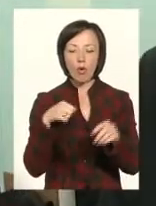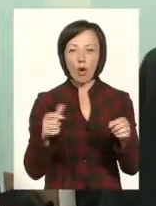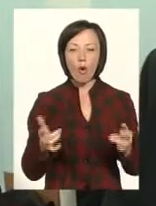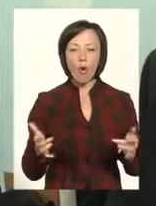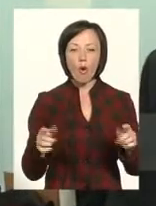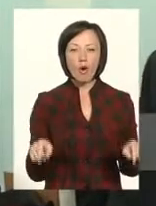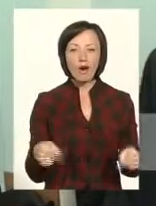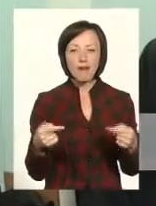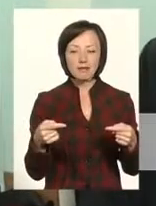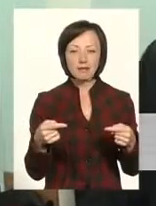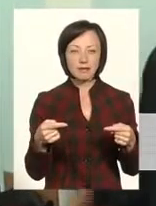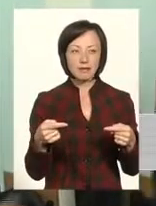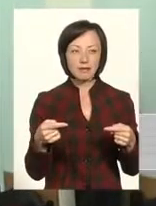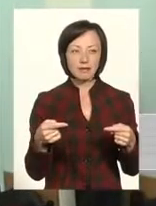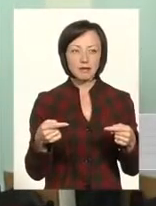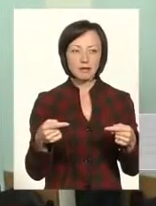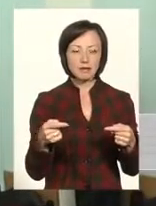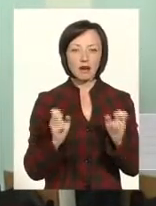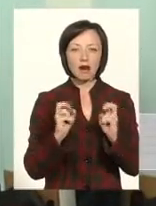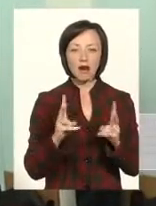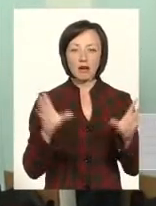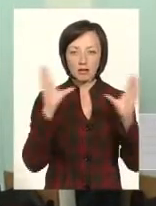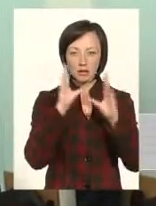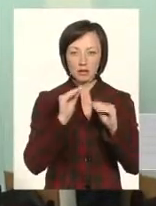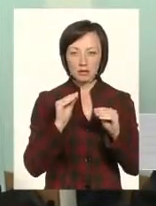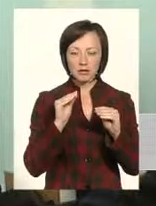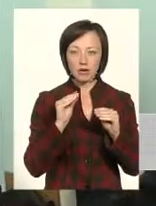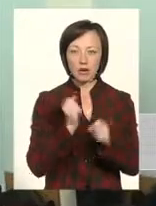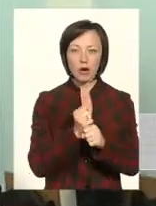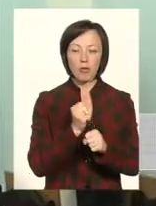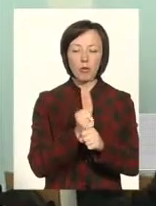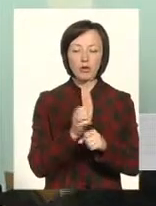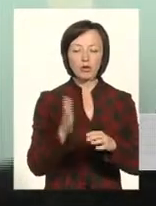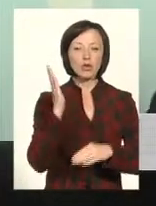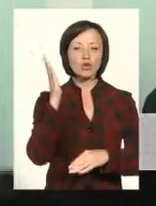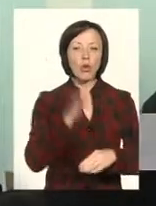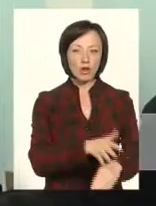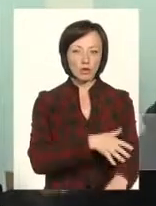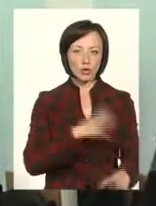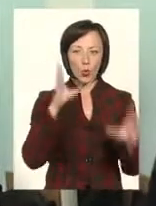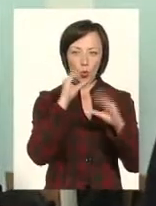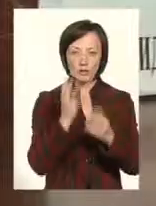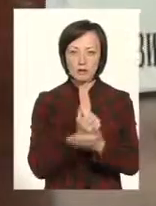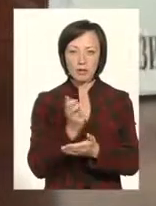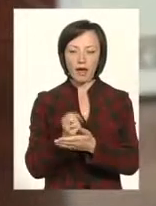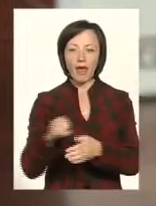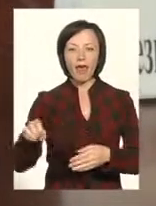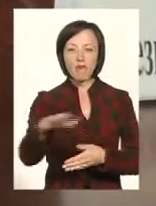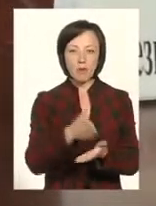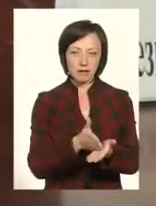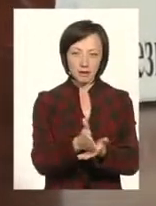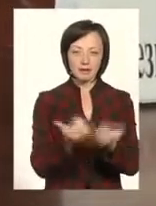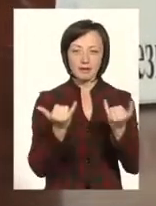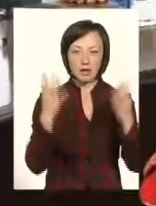організації, наскільки вона готова вивести і працювати на довгосрочні успіхи в європейський ринок. Зараз